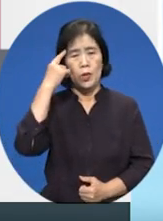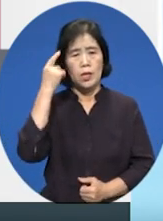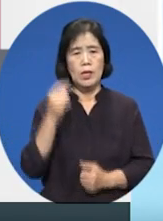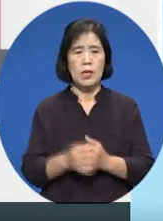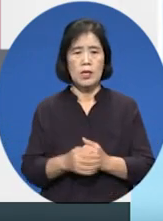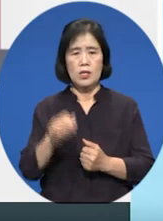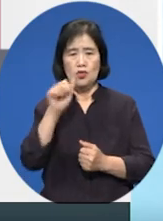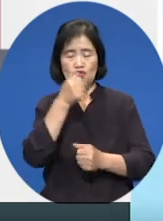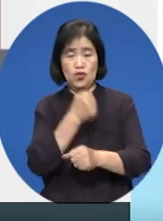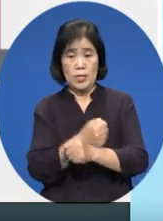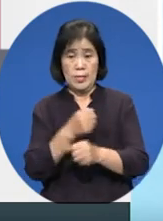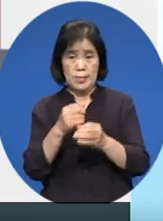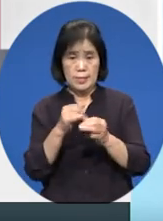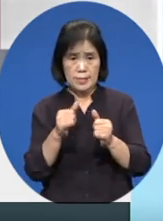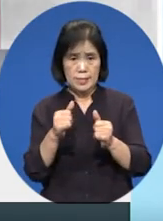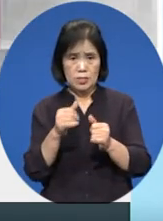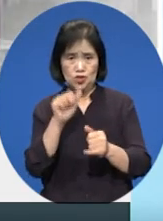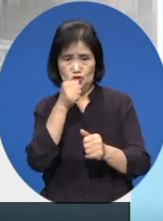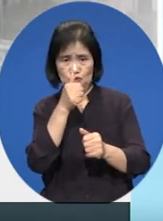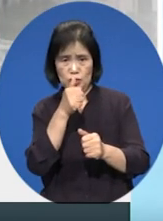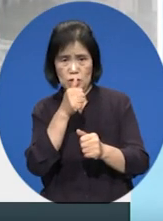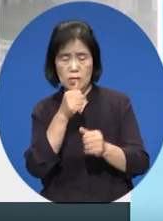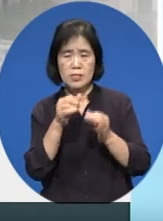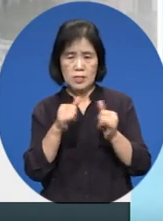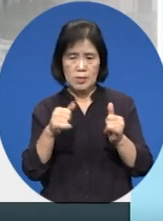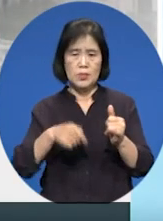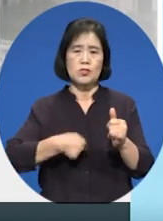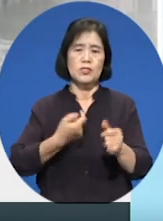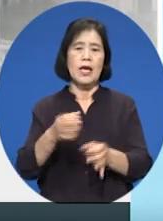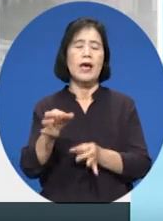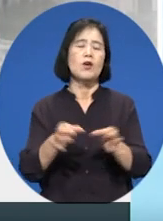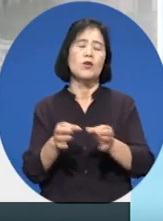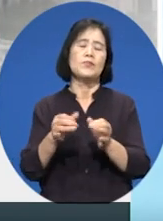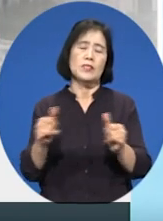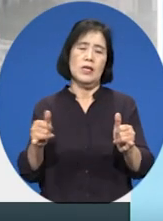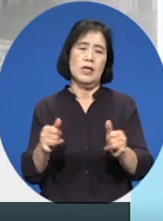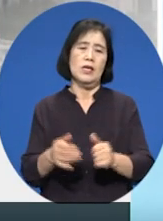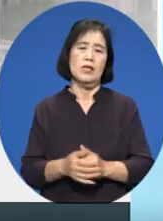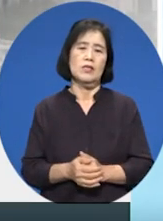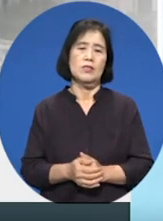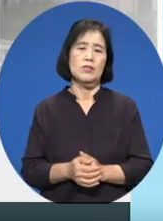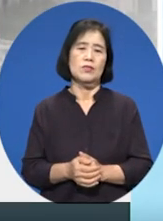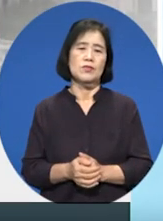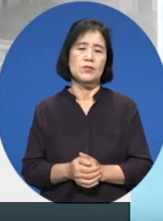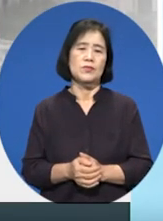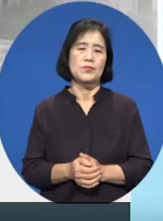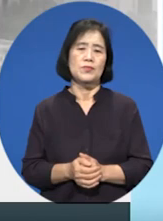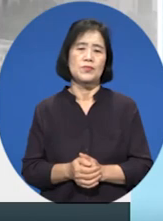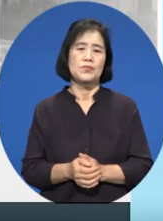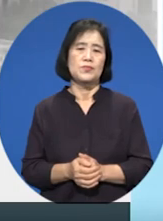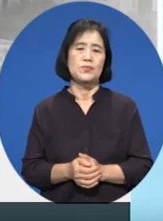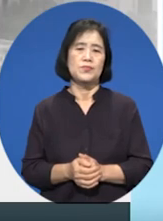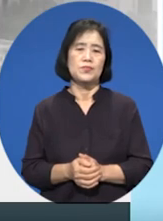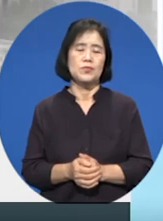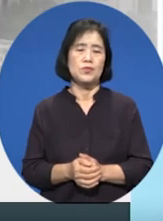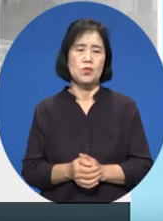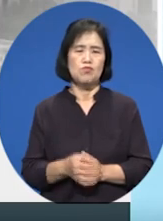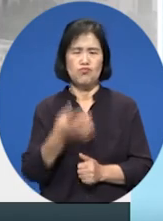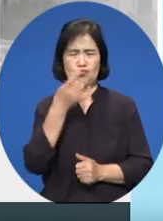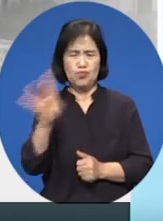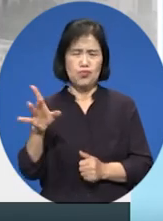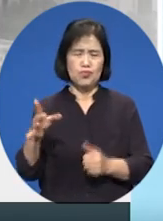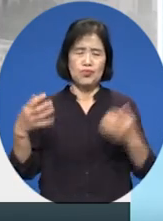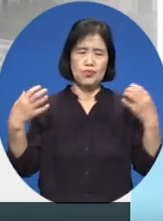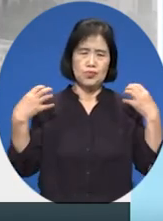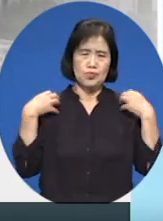뭐 어떻게 보면 자영업자잖아요. 그리고 뭐 그걸 갖다가 그 일방적으로 정부에서